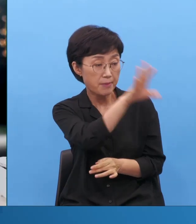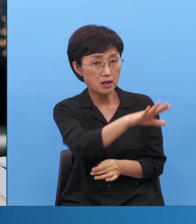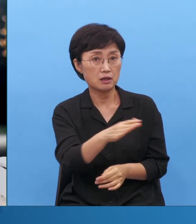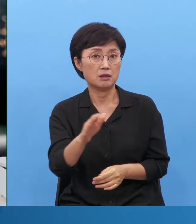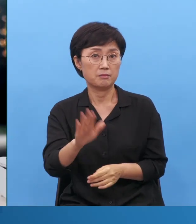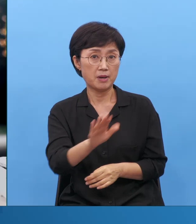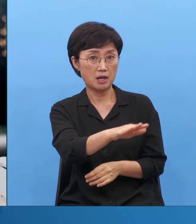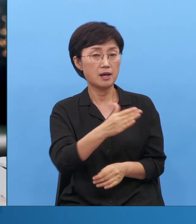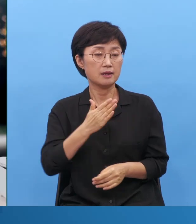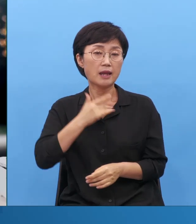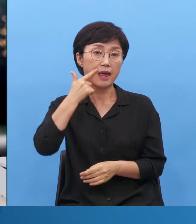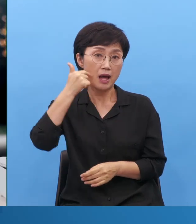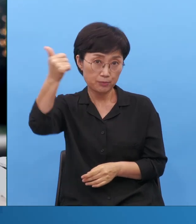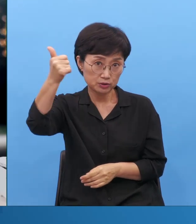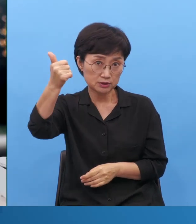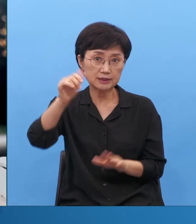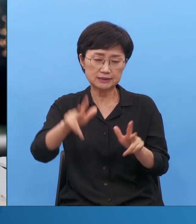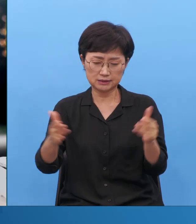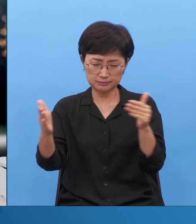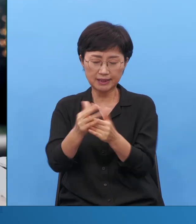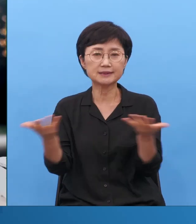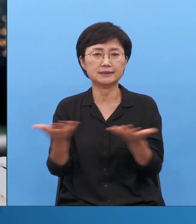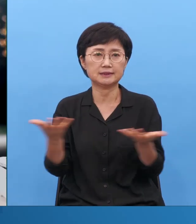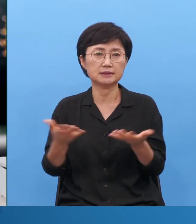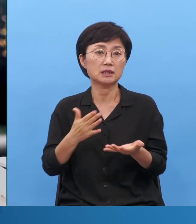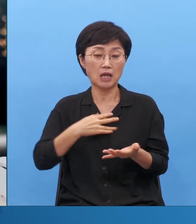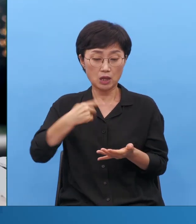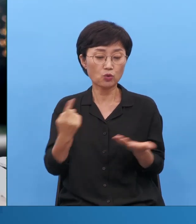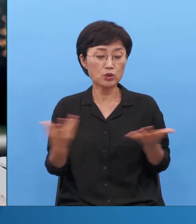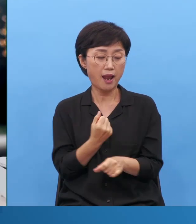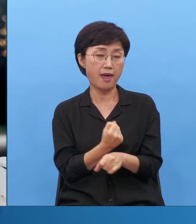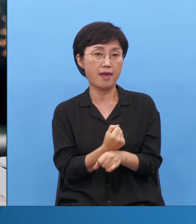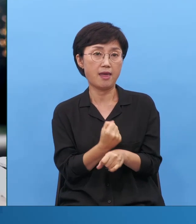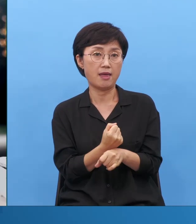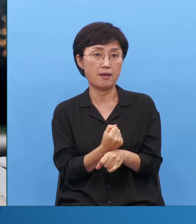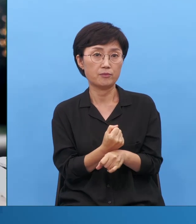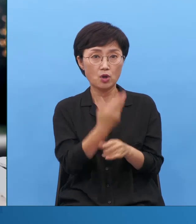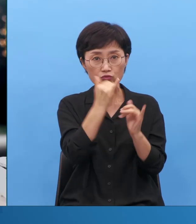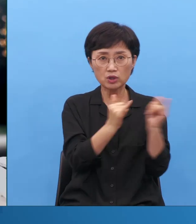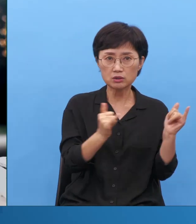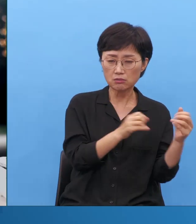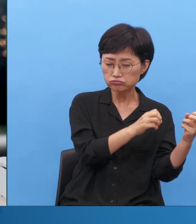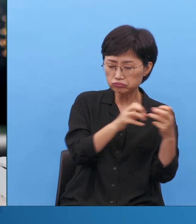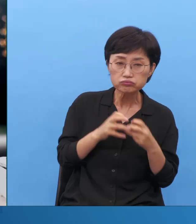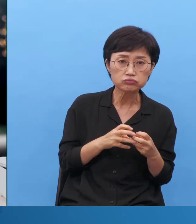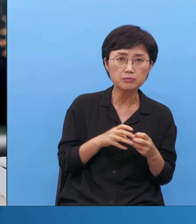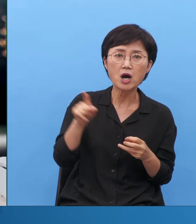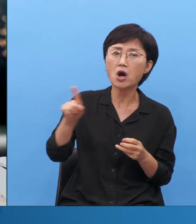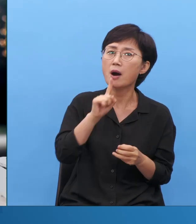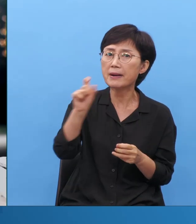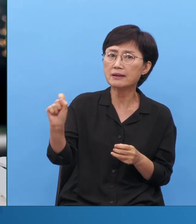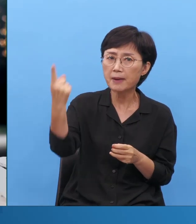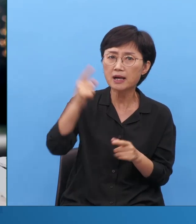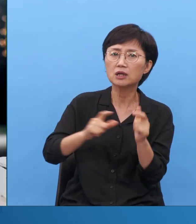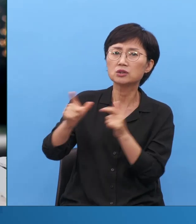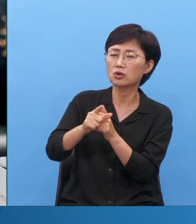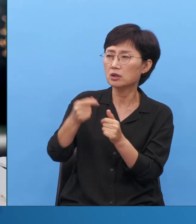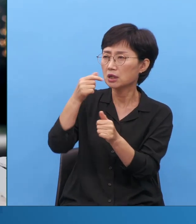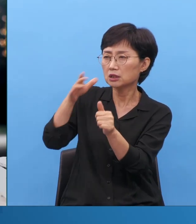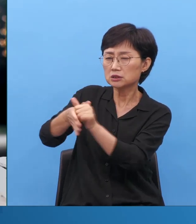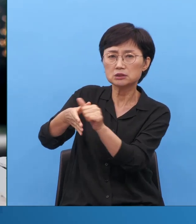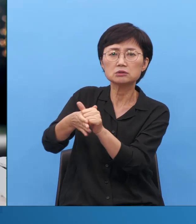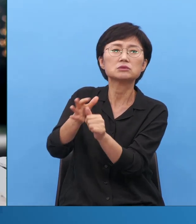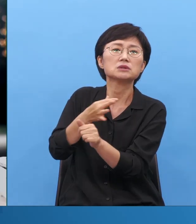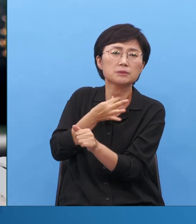그들에게 이르시되 내 아버지께서 이제까지 일하시니 나도 일한다 하시매 유대인들이 이로 말미암아 더욱 예수를 죽이고자